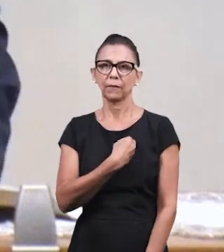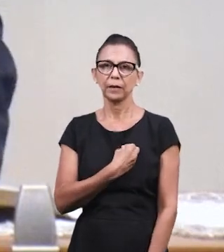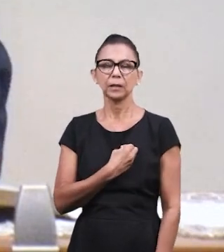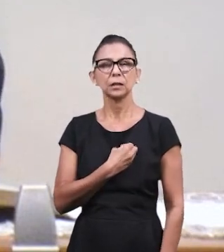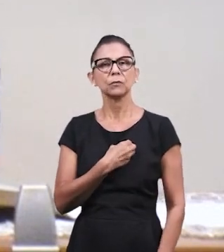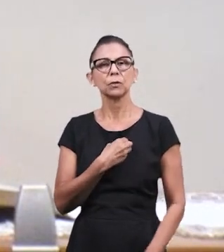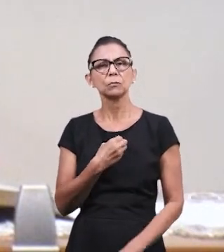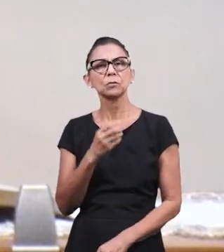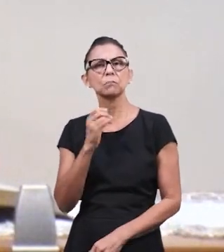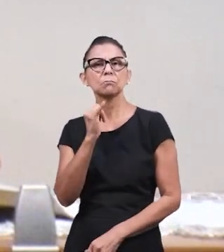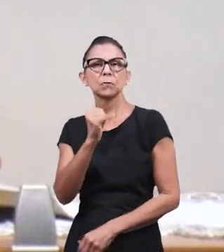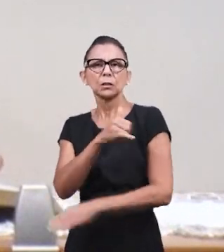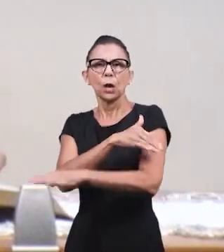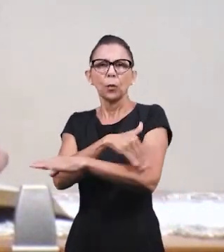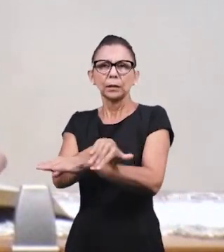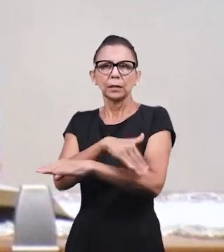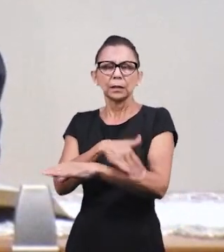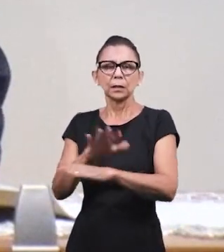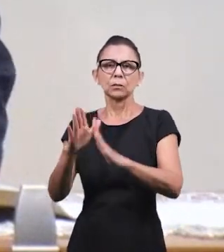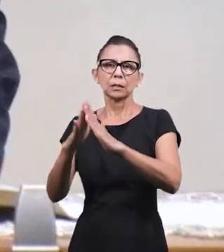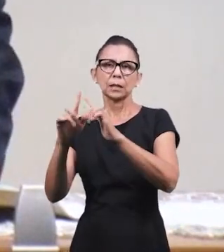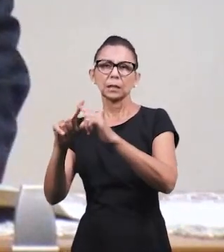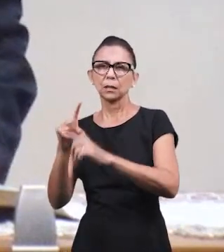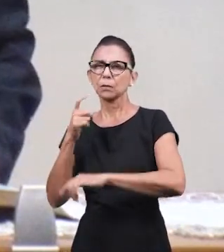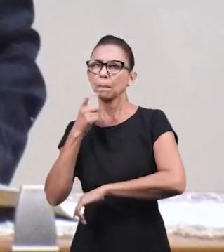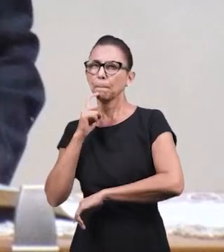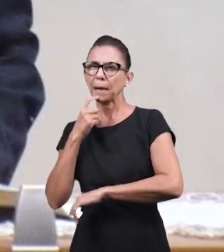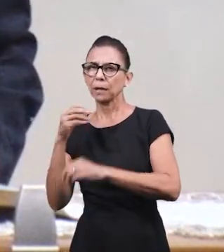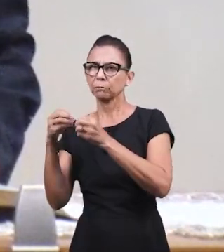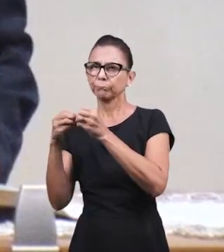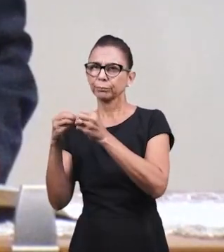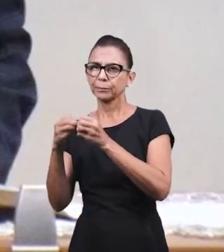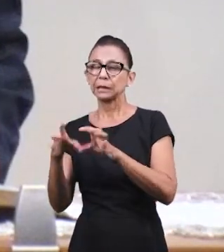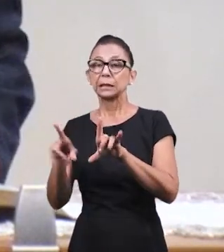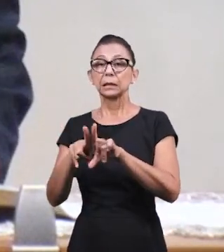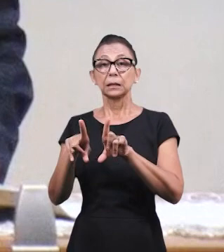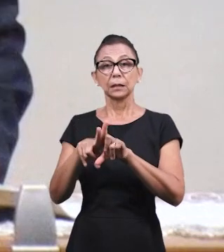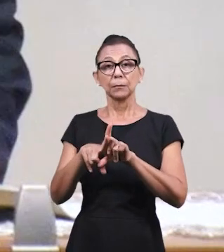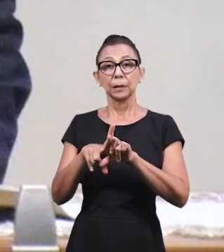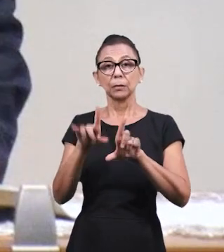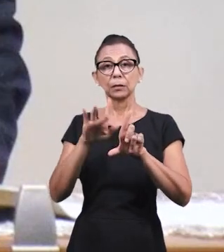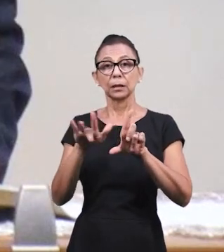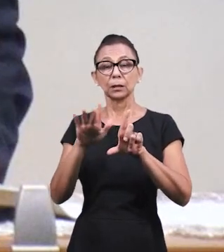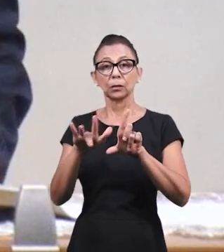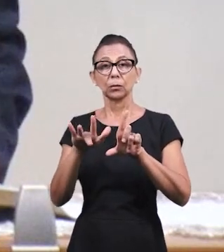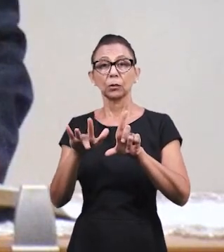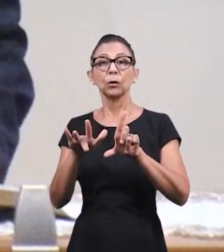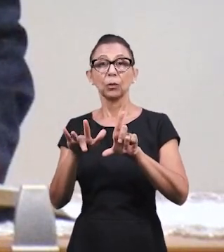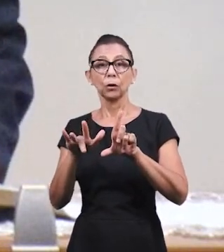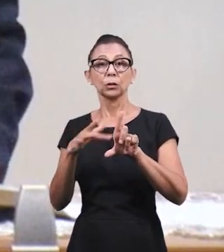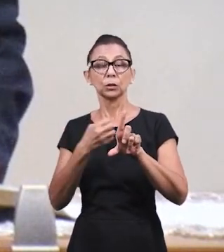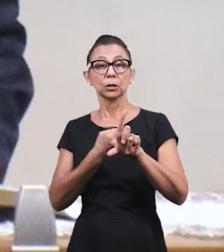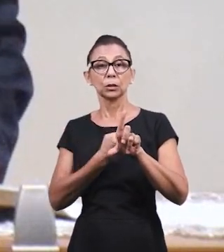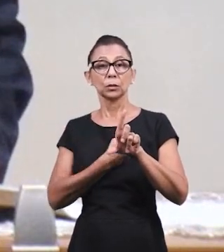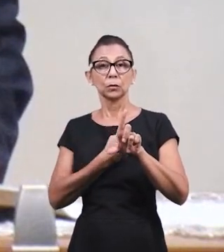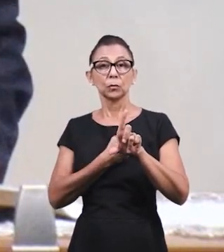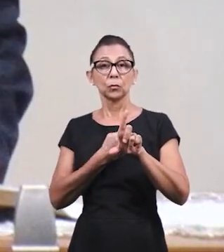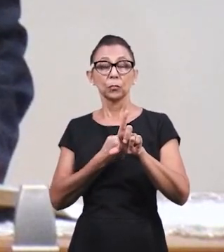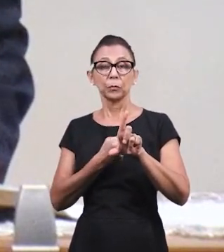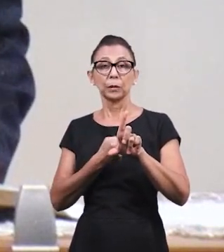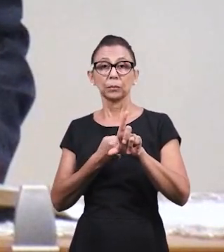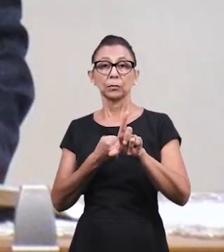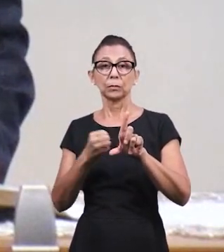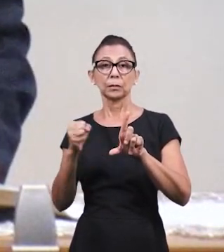молитва дальше пасторов и они направят вас ближайший к вашему дому церкви нас также есть номер